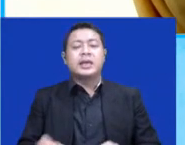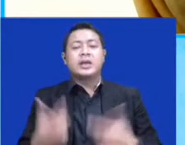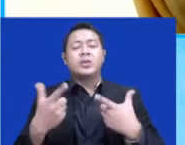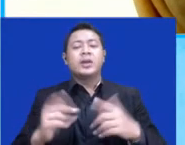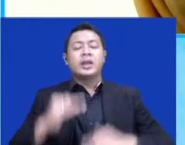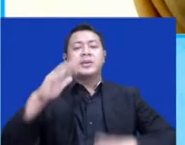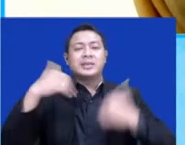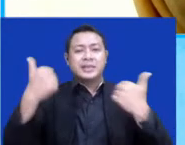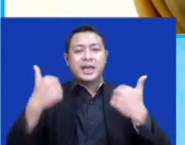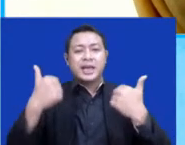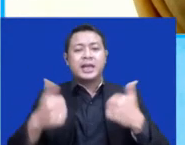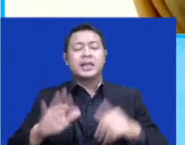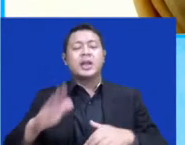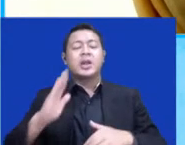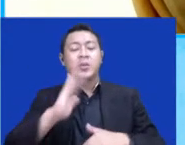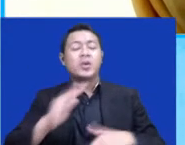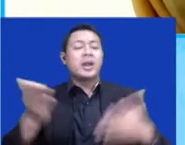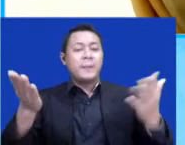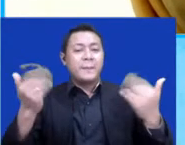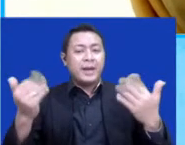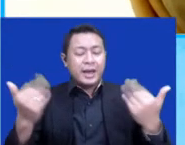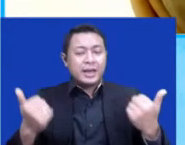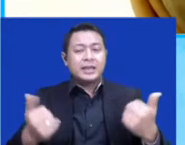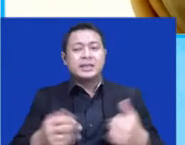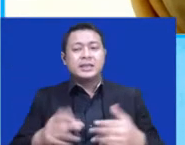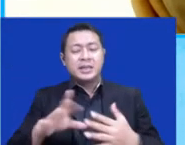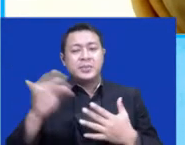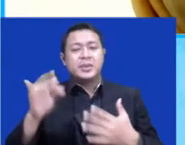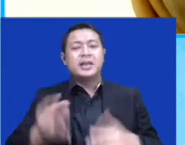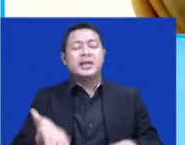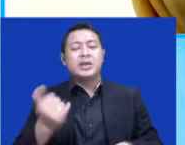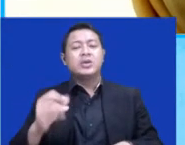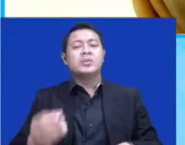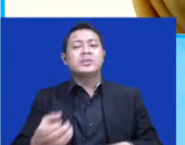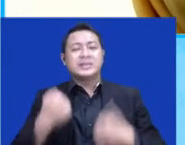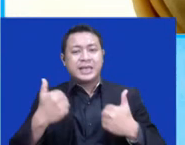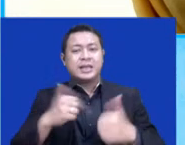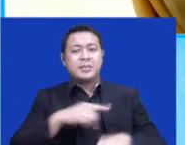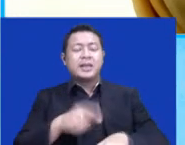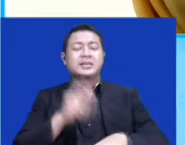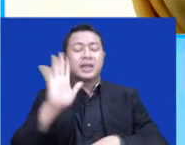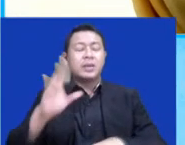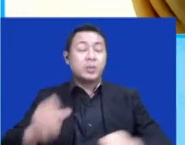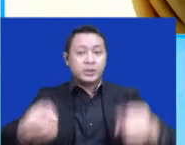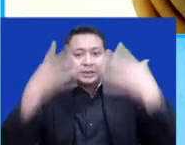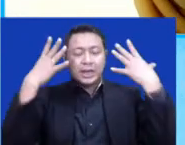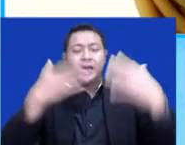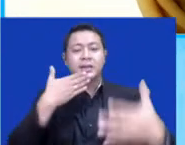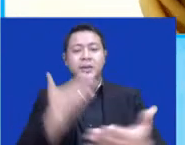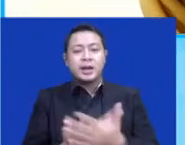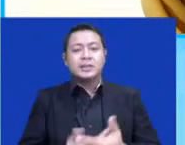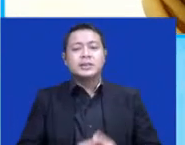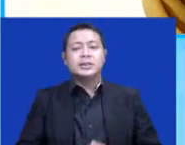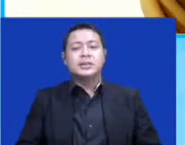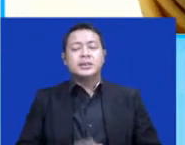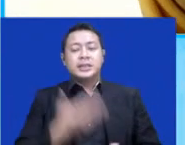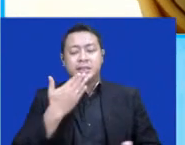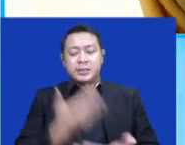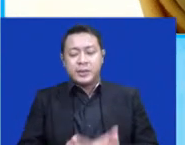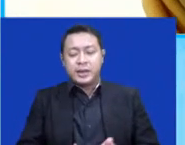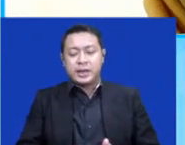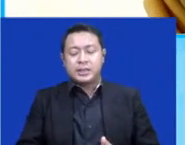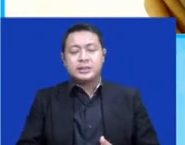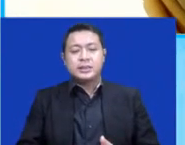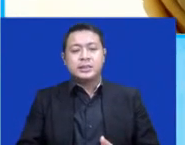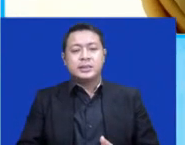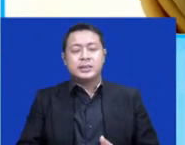Jadi, kaum muda, yuk pilih hidup yang sehat, masa depanmu cerah. Terima kasih. Terima kasih, Pak Budi terakhir, sebelum